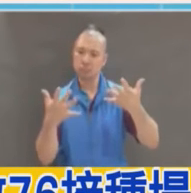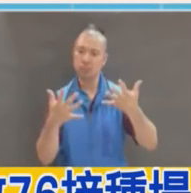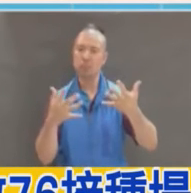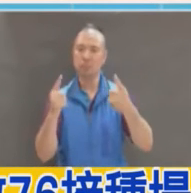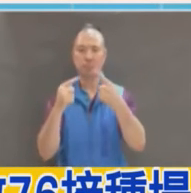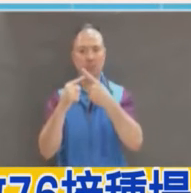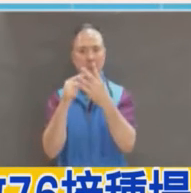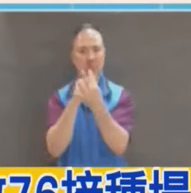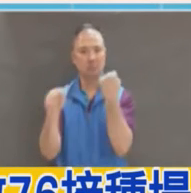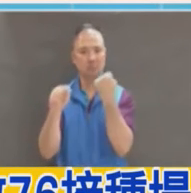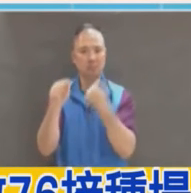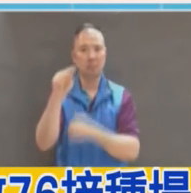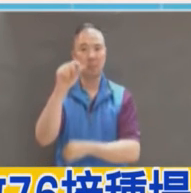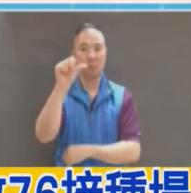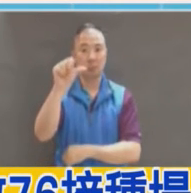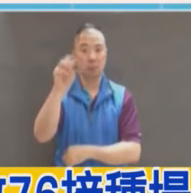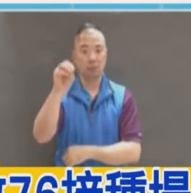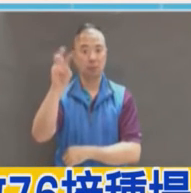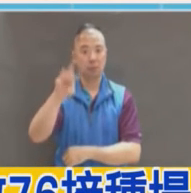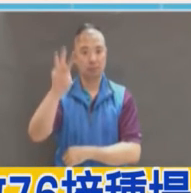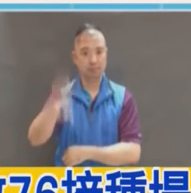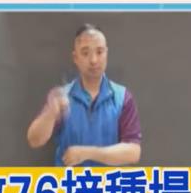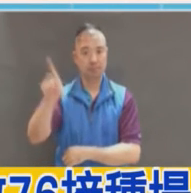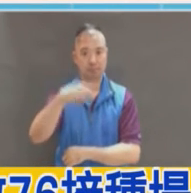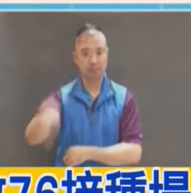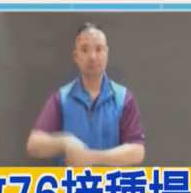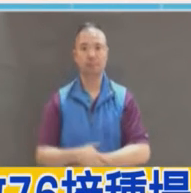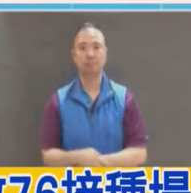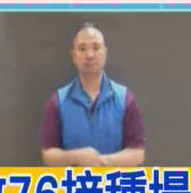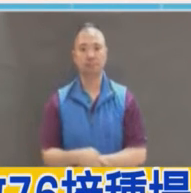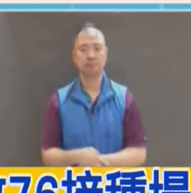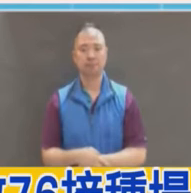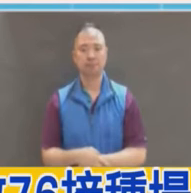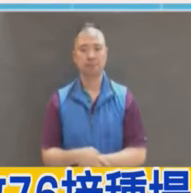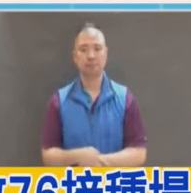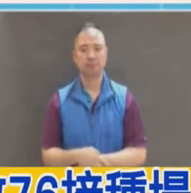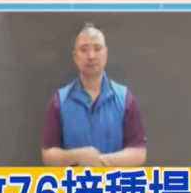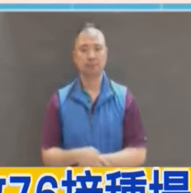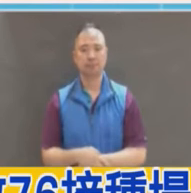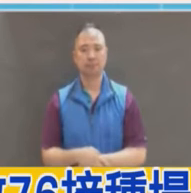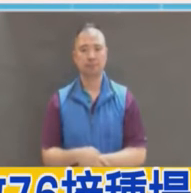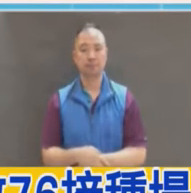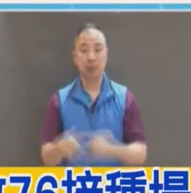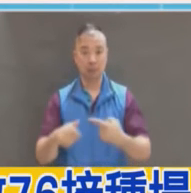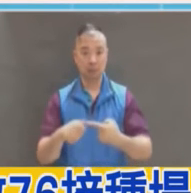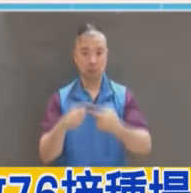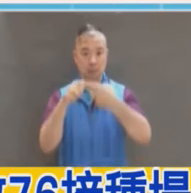的85岁以上的长者，一定怕会掉，所以大家免急。